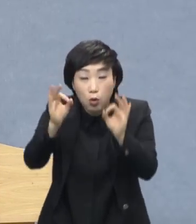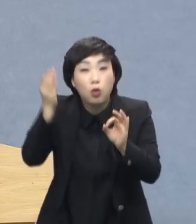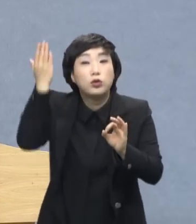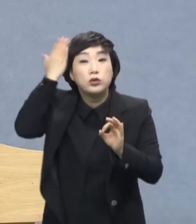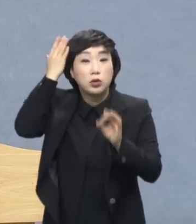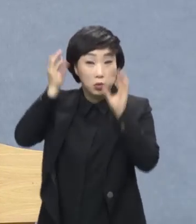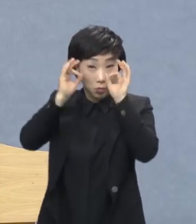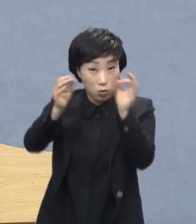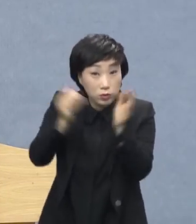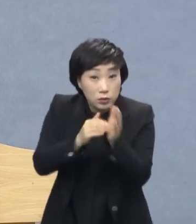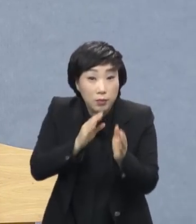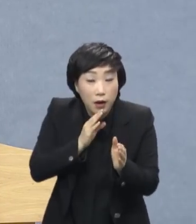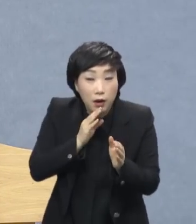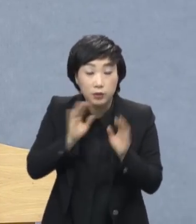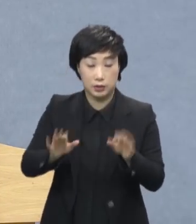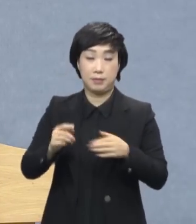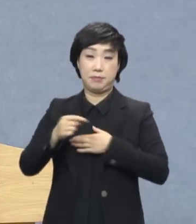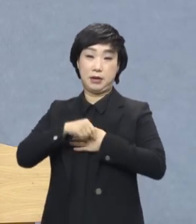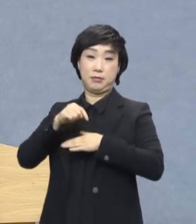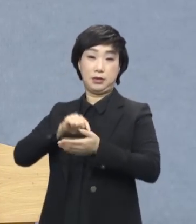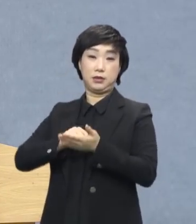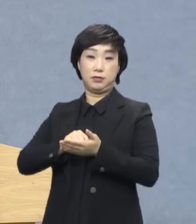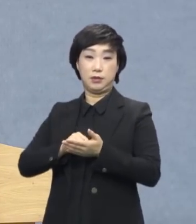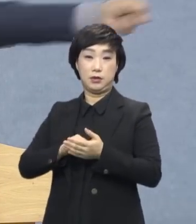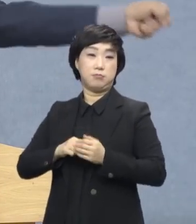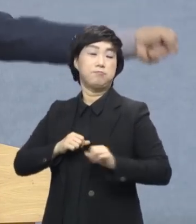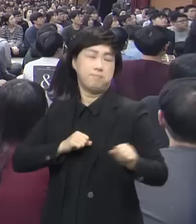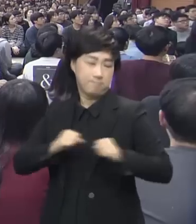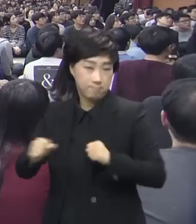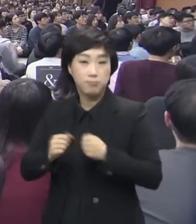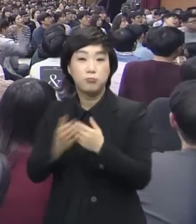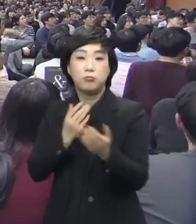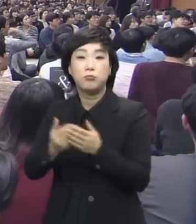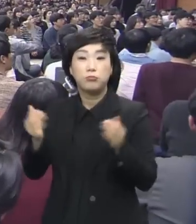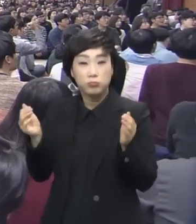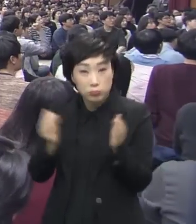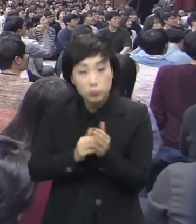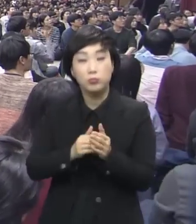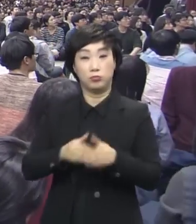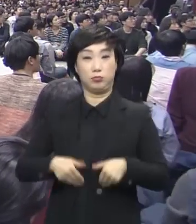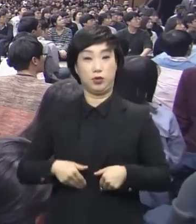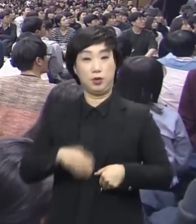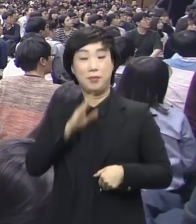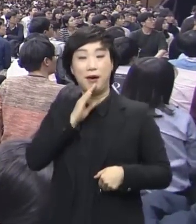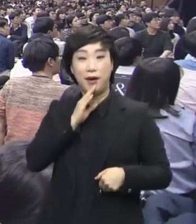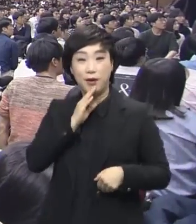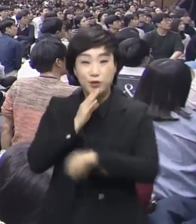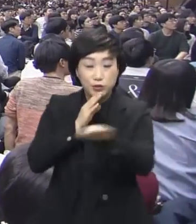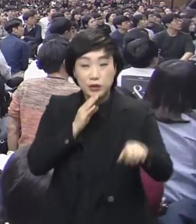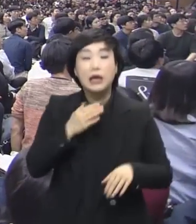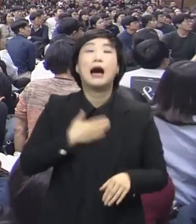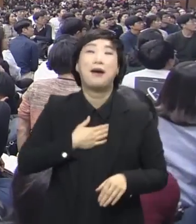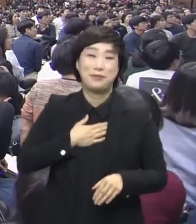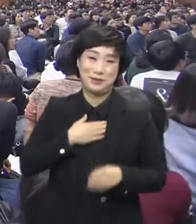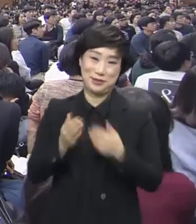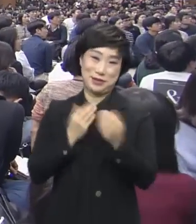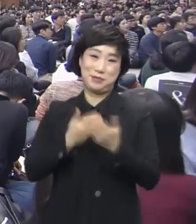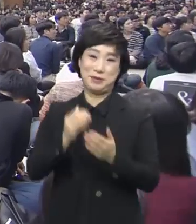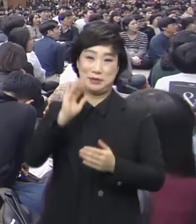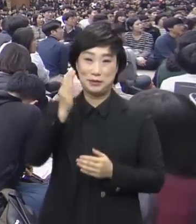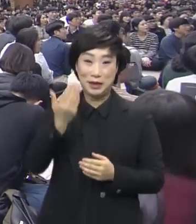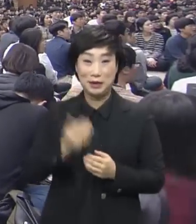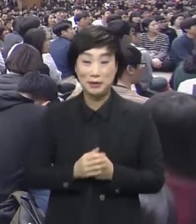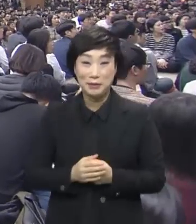들리나, 그가 내 심령에서 운동력 있게 경험이 될 때 우리는 정적으로 체험을 하게 된다 이